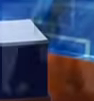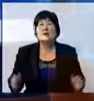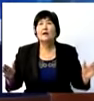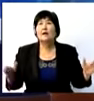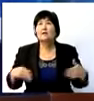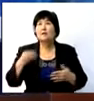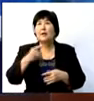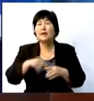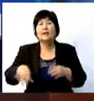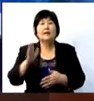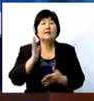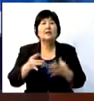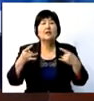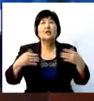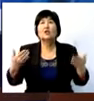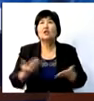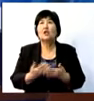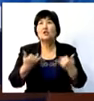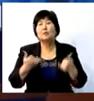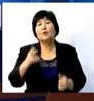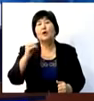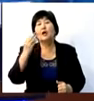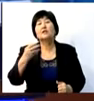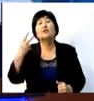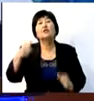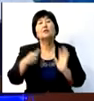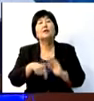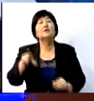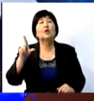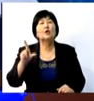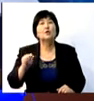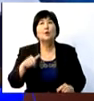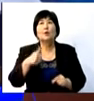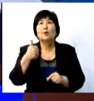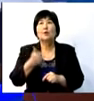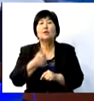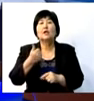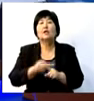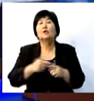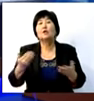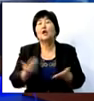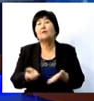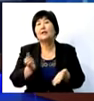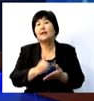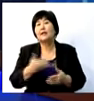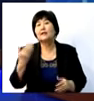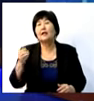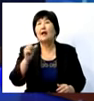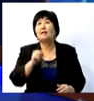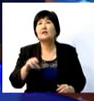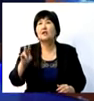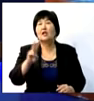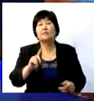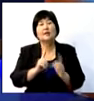Ассаламу алейкум ардақты ағайын, тікелей эфирде жаңалықтар бүгін қарашаның 26-сы дүйсенбі. Осы сағатқа келіп түскен ақпараттармен таныстыратын мен Алданазар